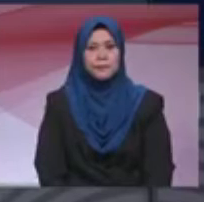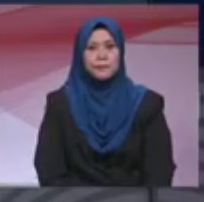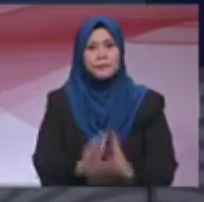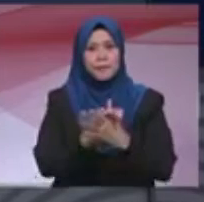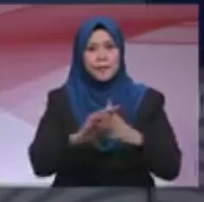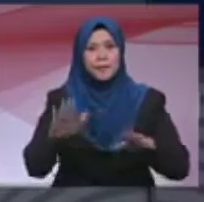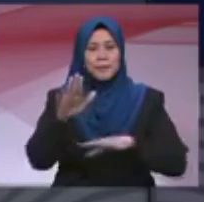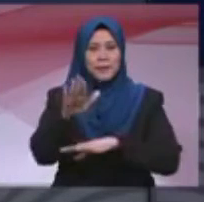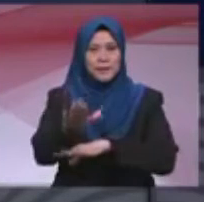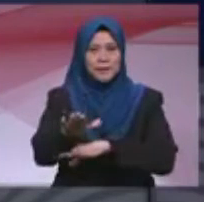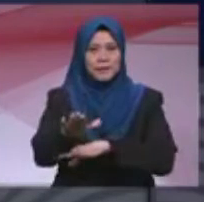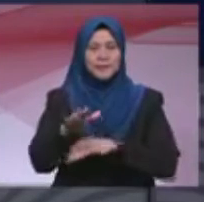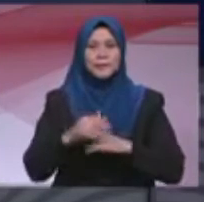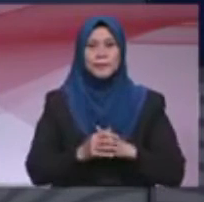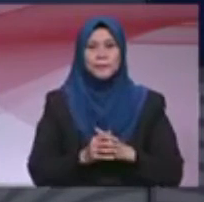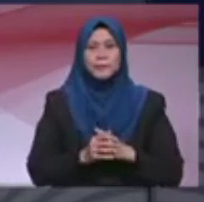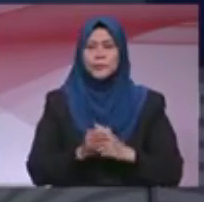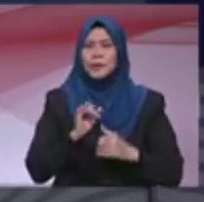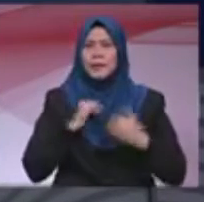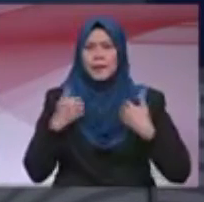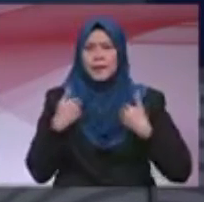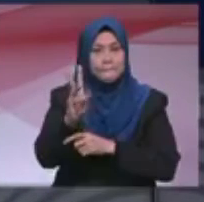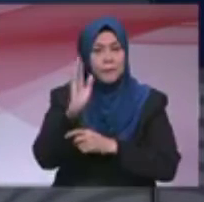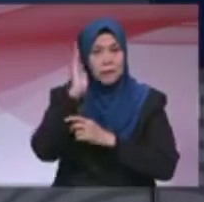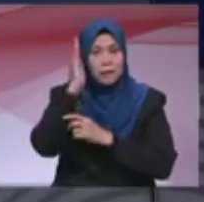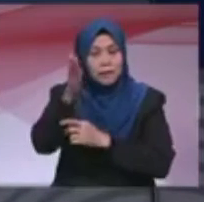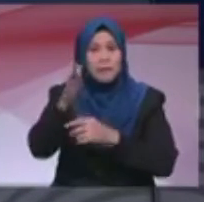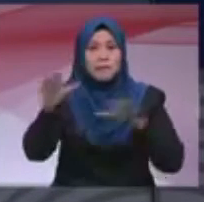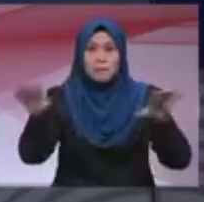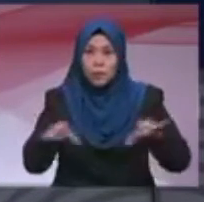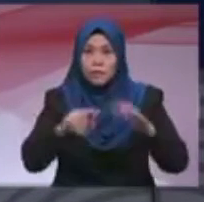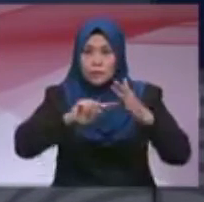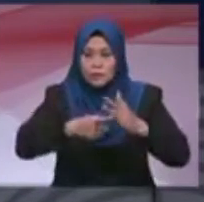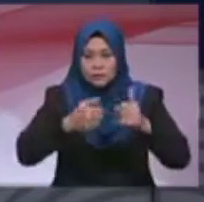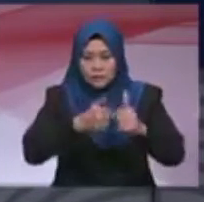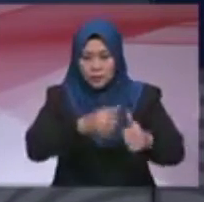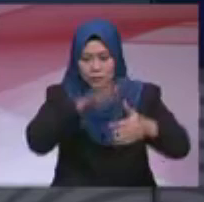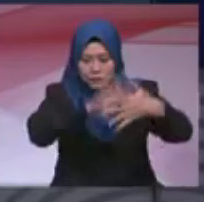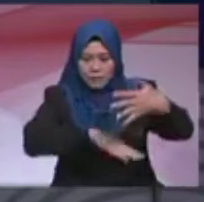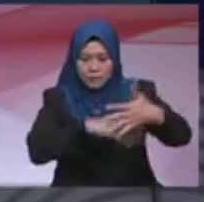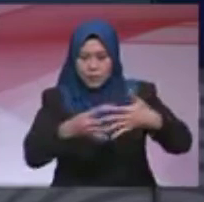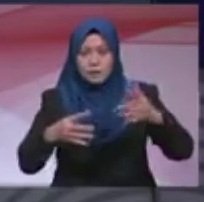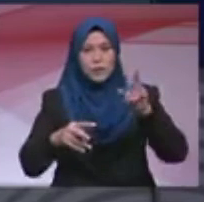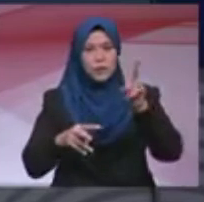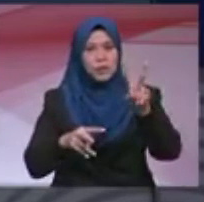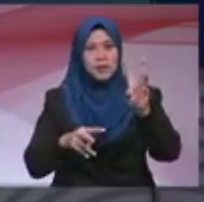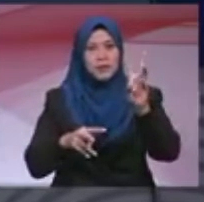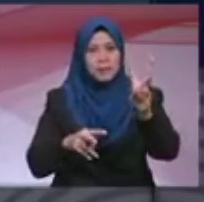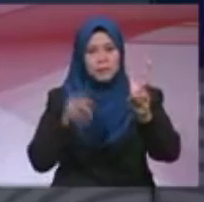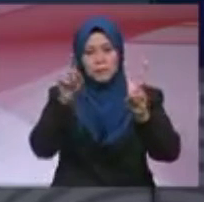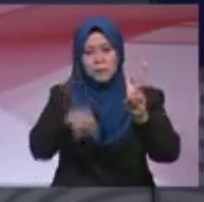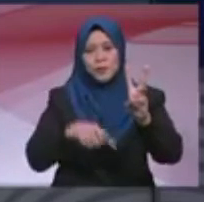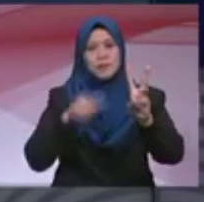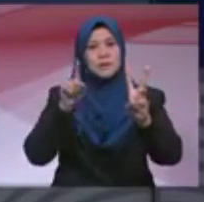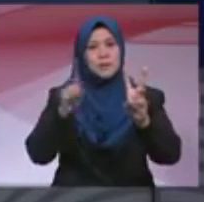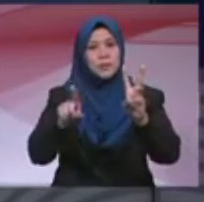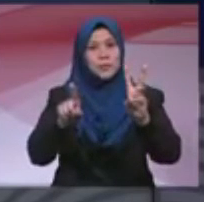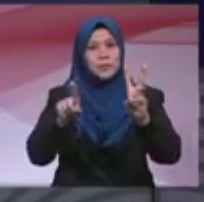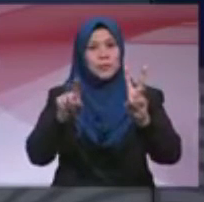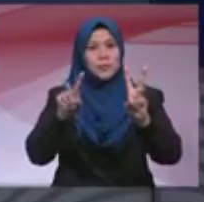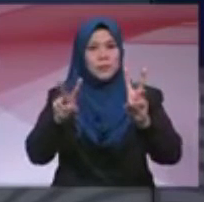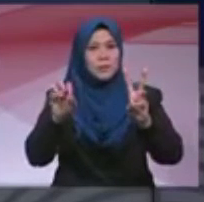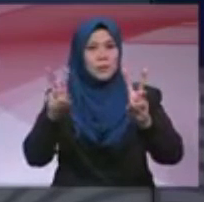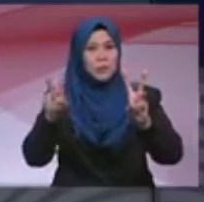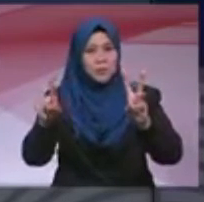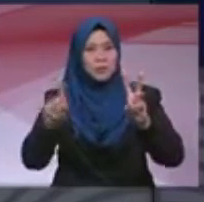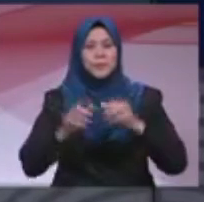Selamat petang. Pun 6 akan dilangsungkan seperti yang dijadualkan pada 26 hari bulan Januari.